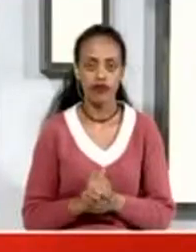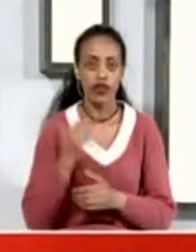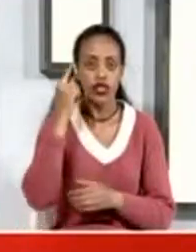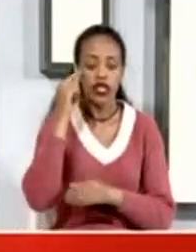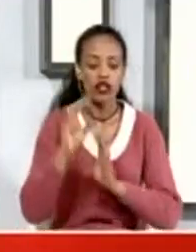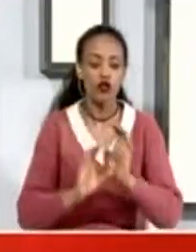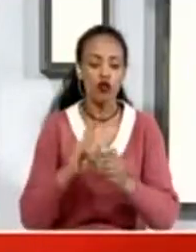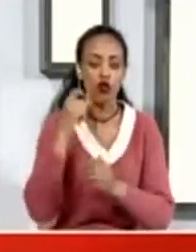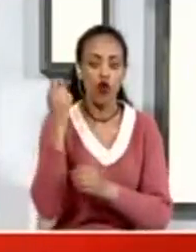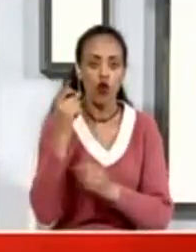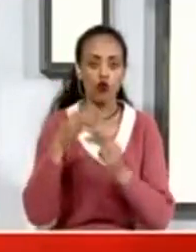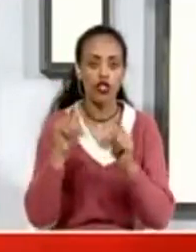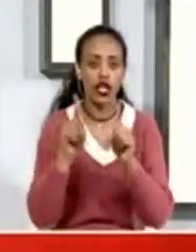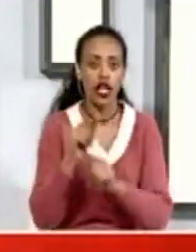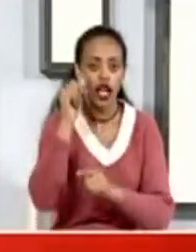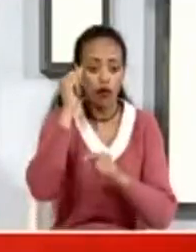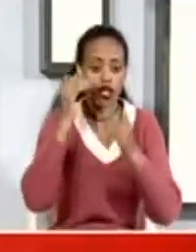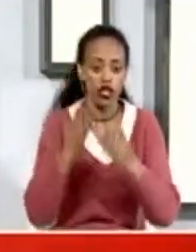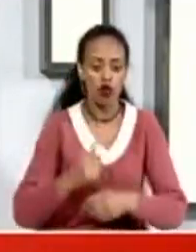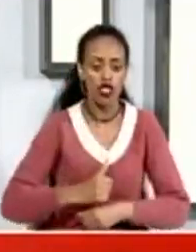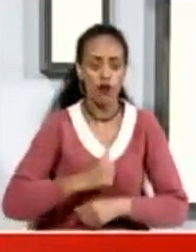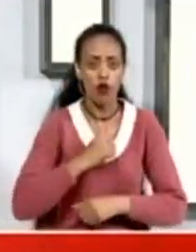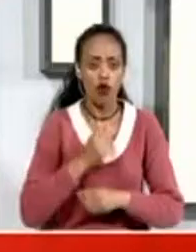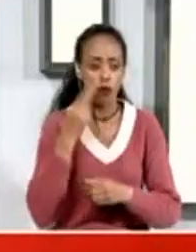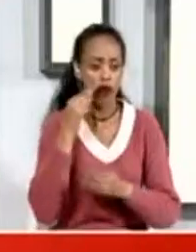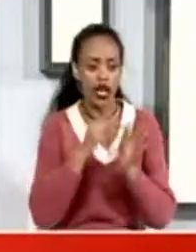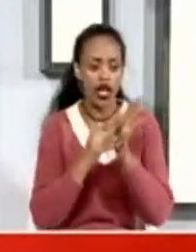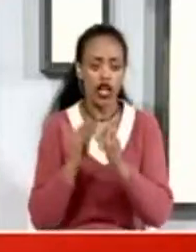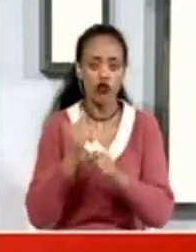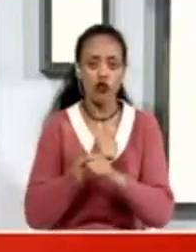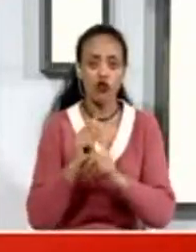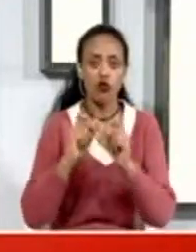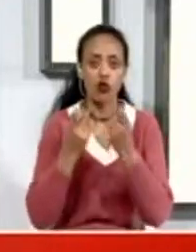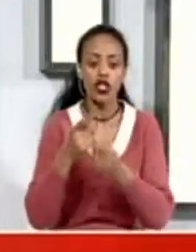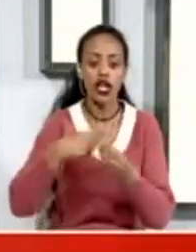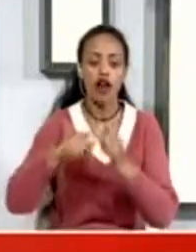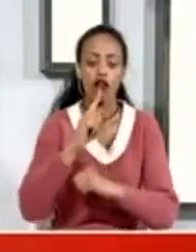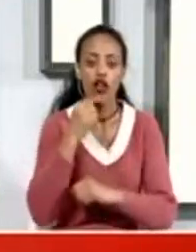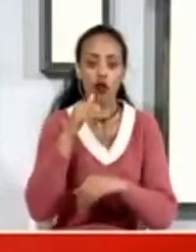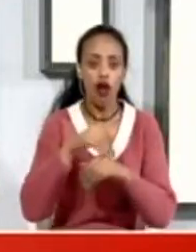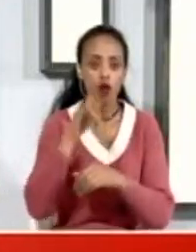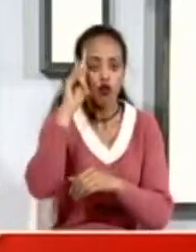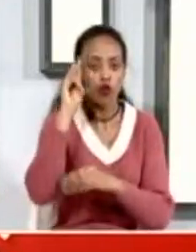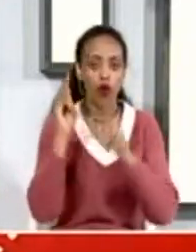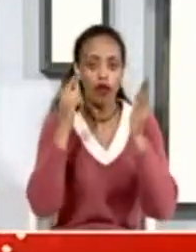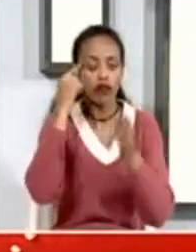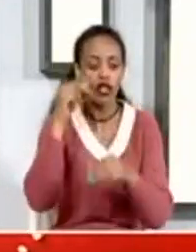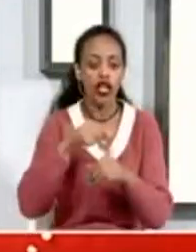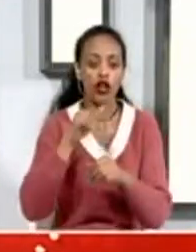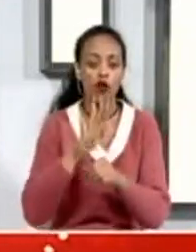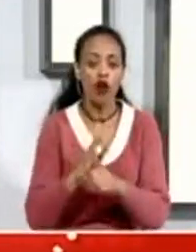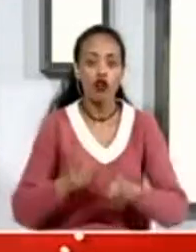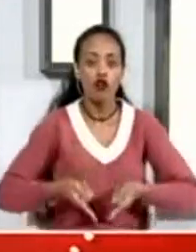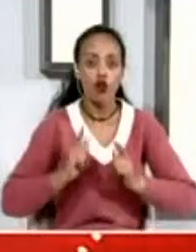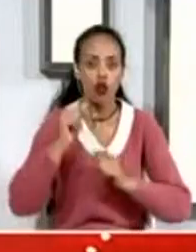ትግራይ ዘካየደ ትዕውት መረፃ ከም ኤርትራውያን ዘተሓበናሉን መርኣያ ስልጡን ዴሞክራሲያዊ ከባቢናን ኢሎም ኣብ ዞባ ምዕራብ ትግራይ ከተማ ሰቲት ሕሞራ